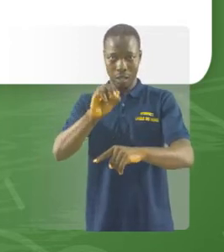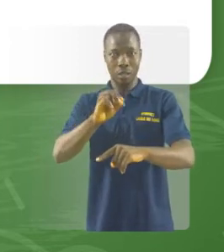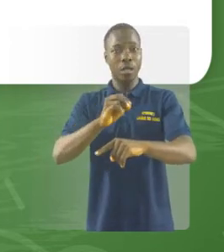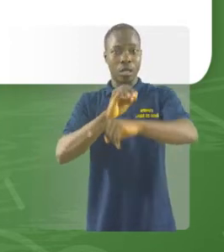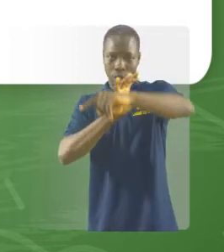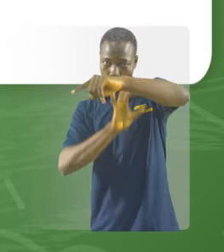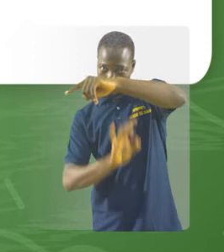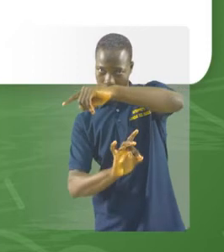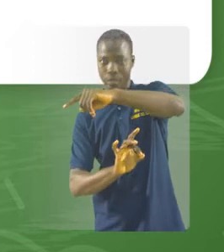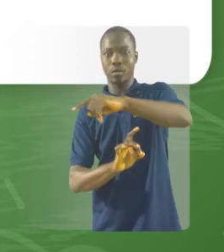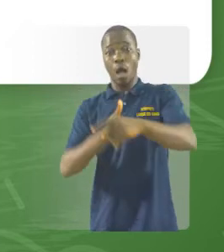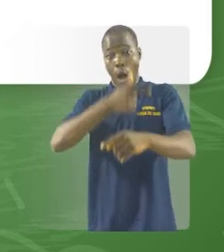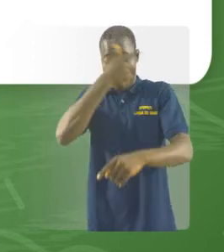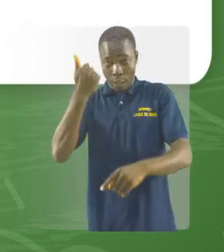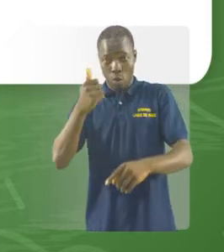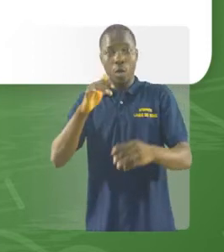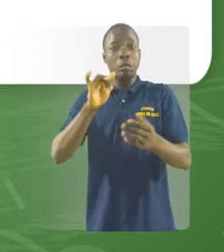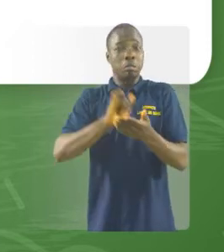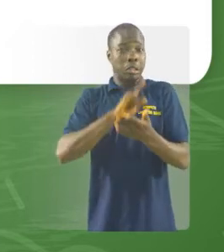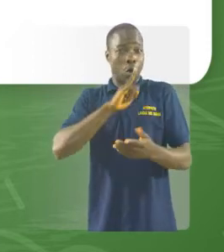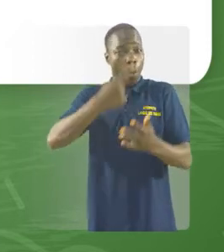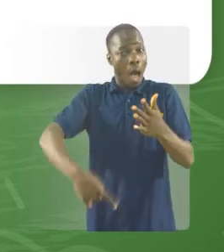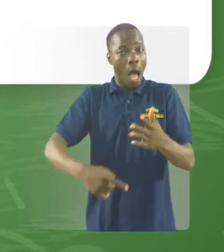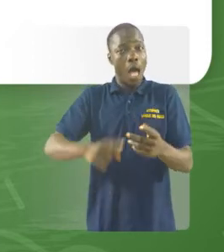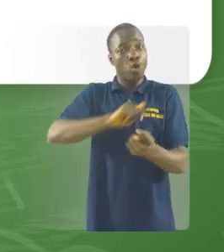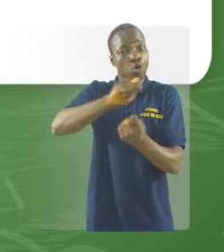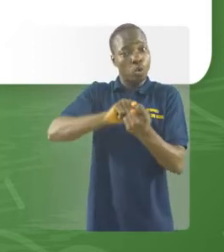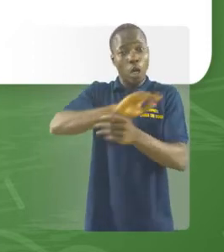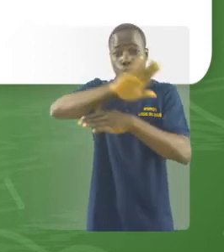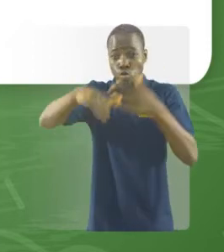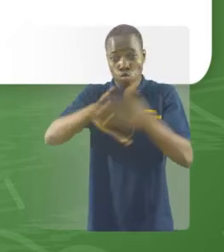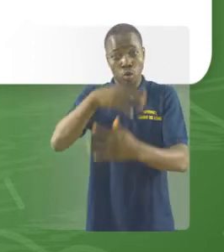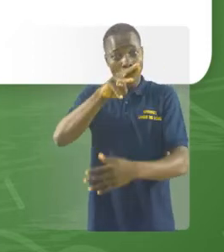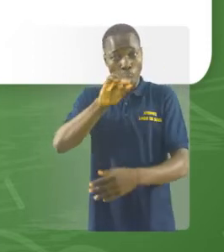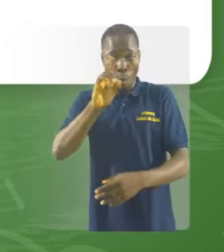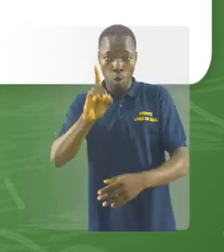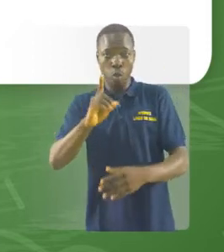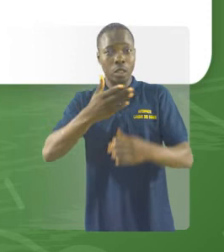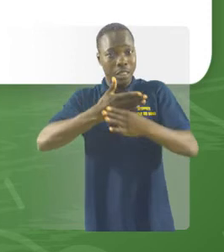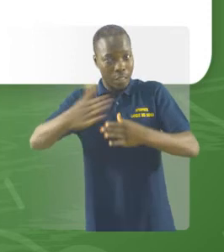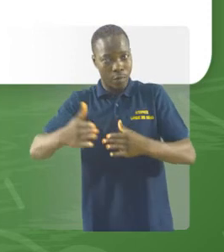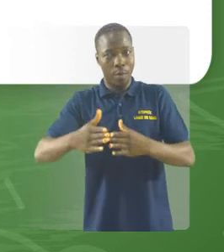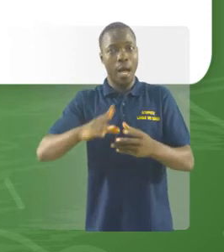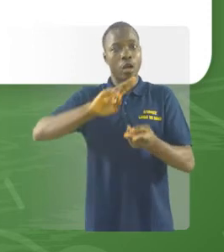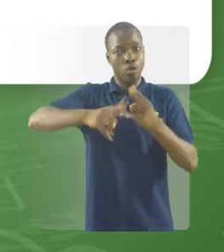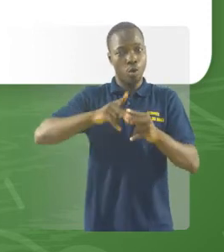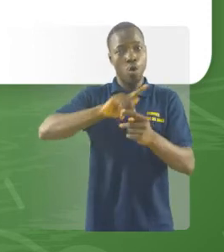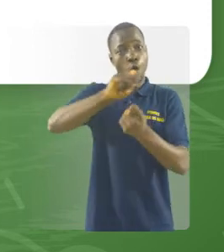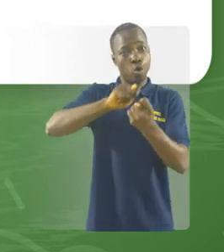dit que c'est la somme de toutes les données divisée par l'effectif total. Ce qui